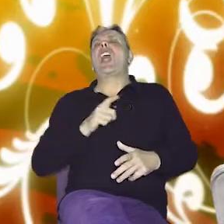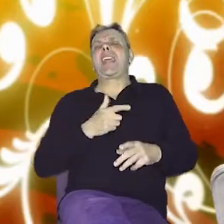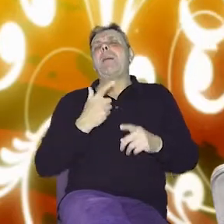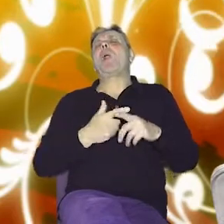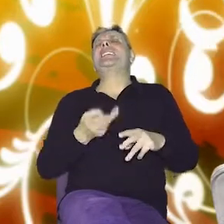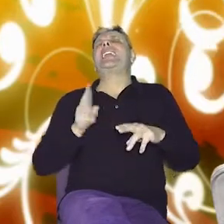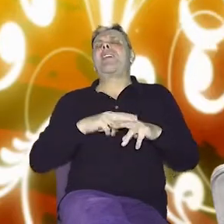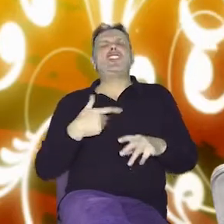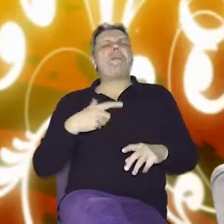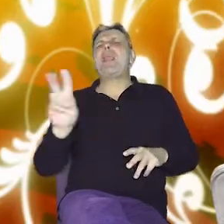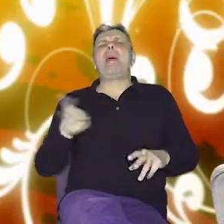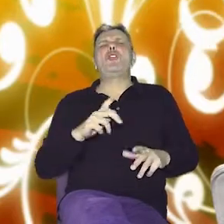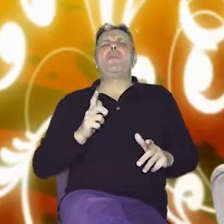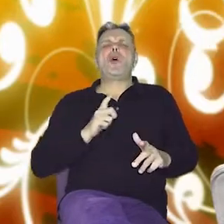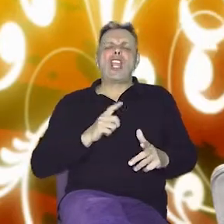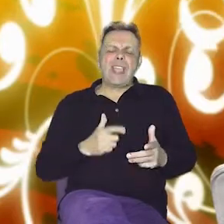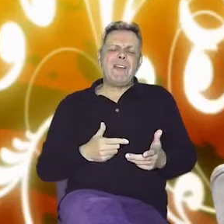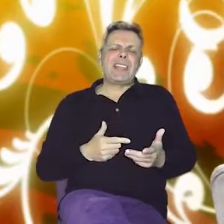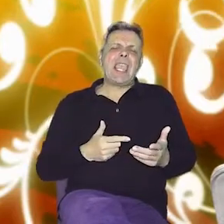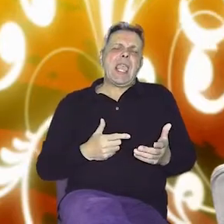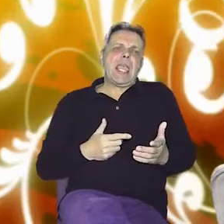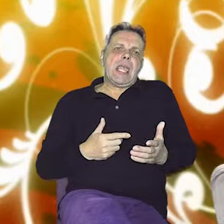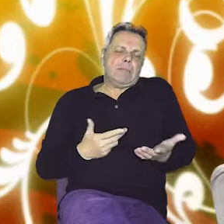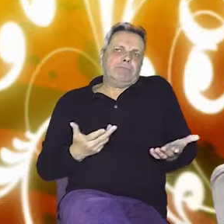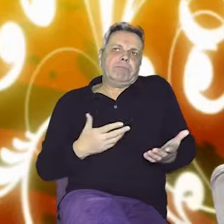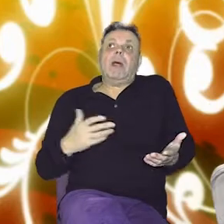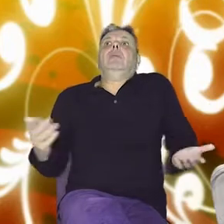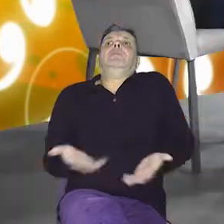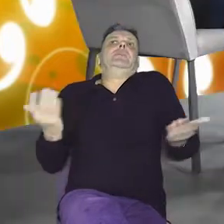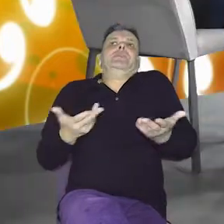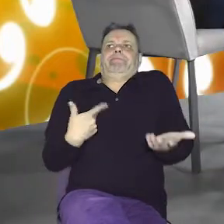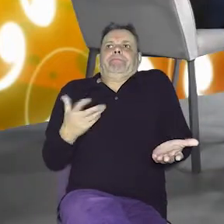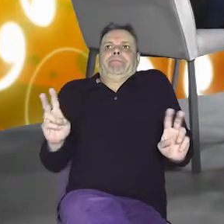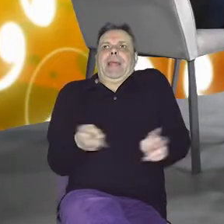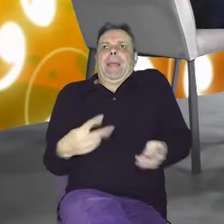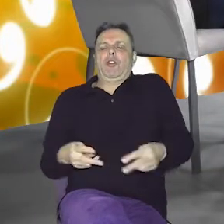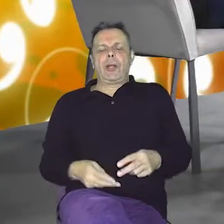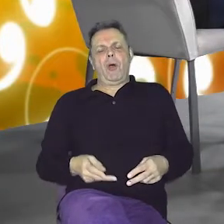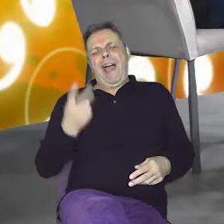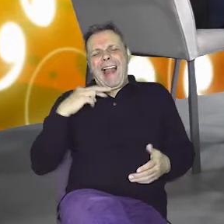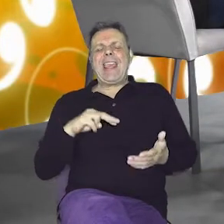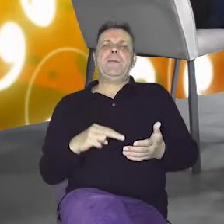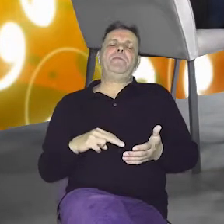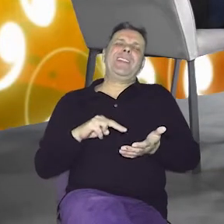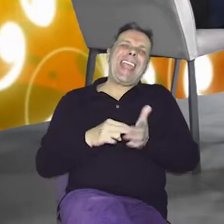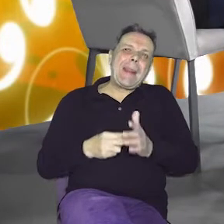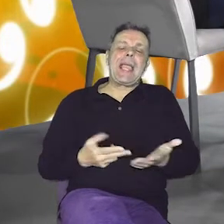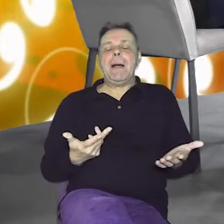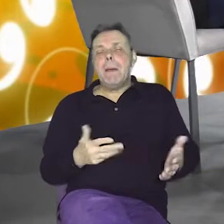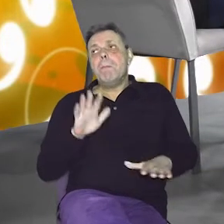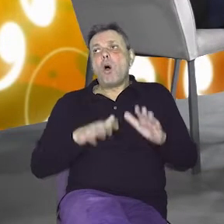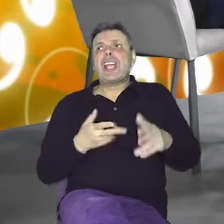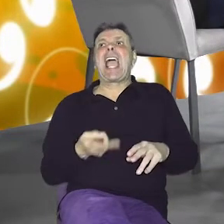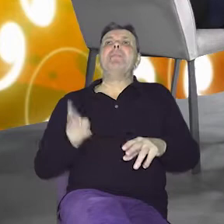sata više. Jasno. I ne možemo očekivati ni da zdravstveni, ali mislim da je trebalo tu tehniku, hoću reći, da ima više vozila u to